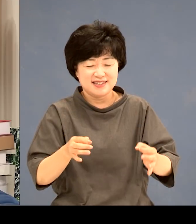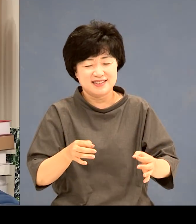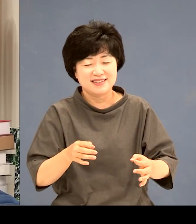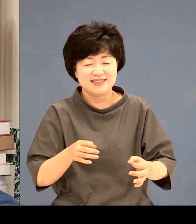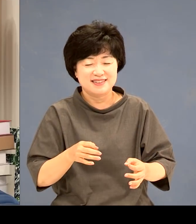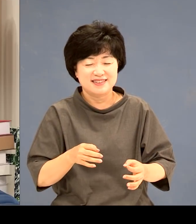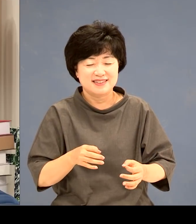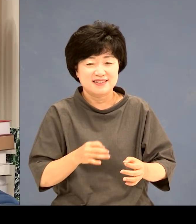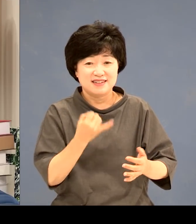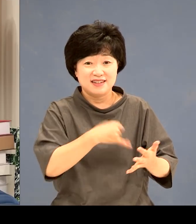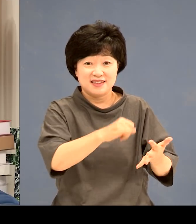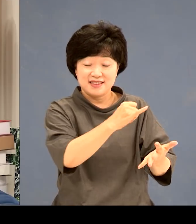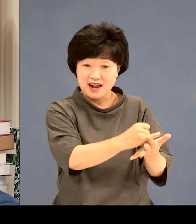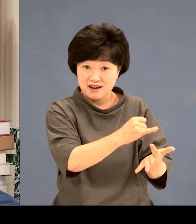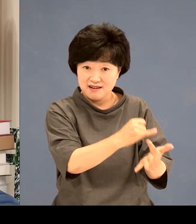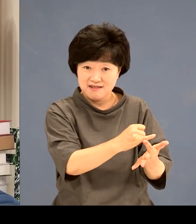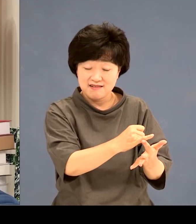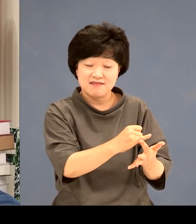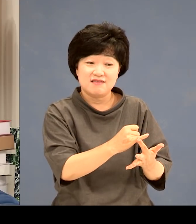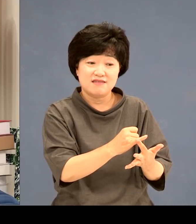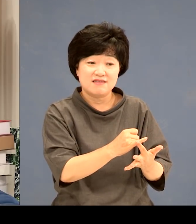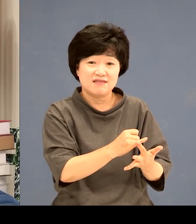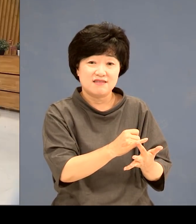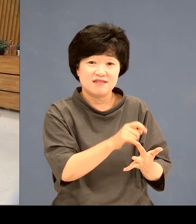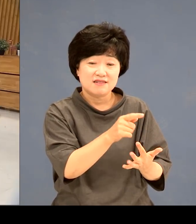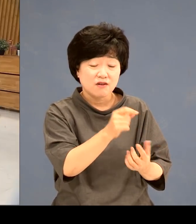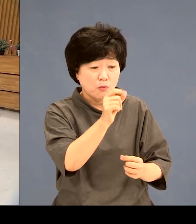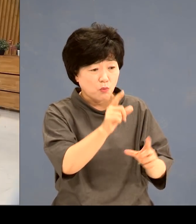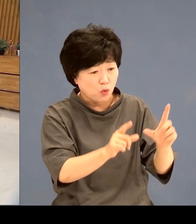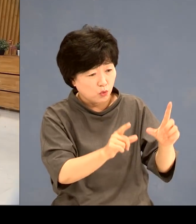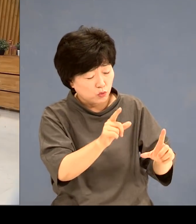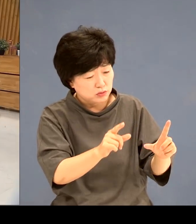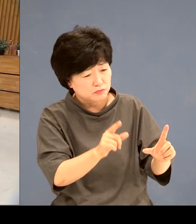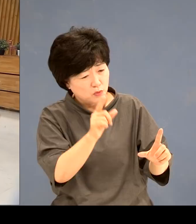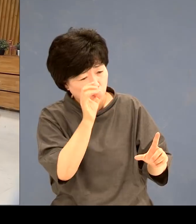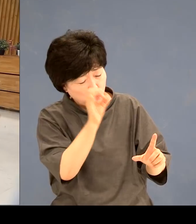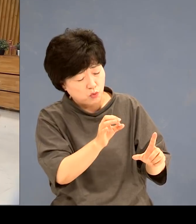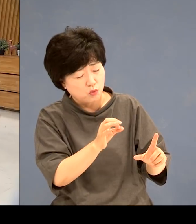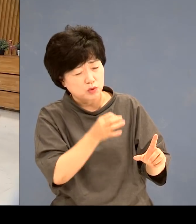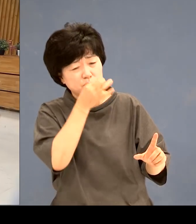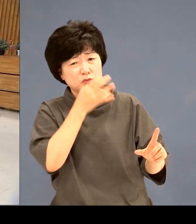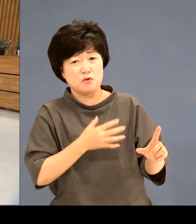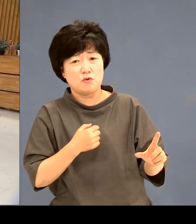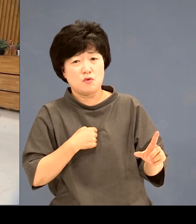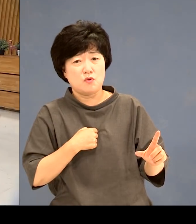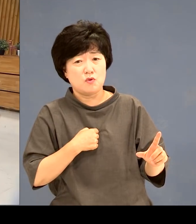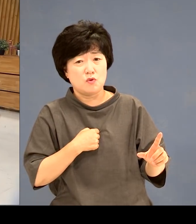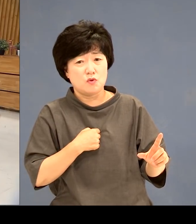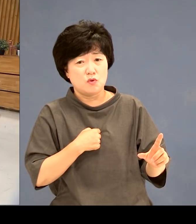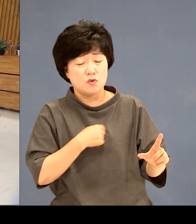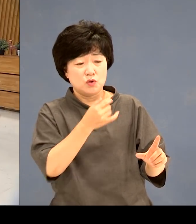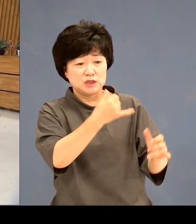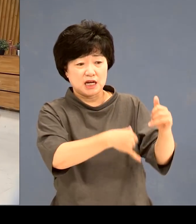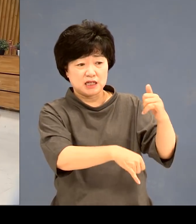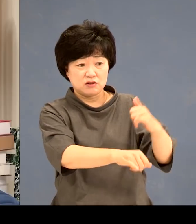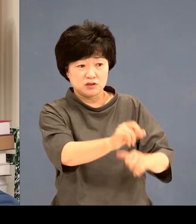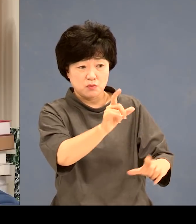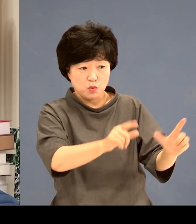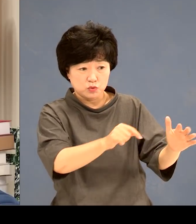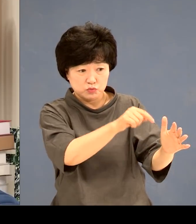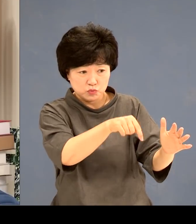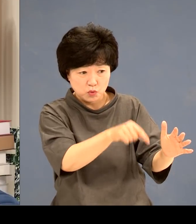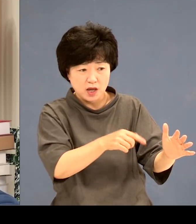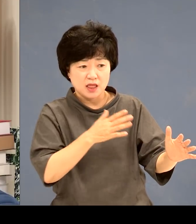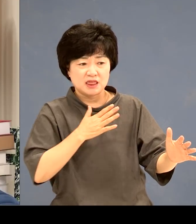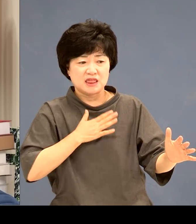이렇게 한마디 하면 저가 이제 또 마음이 상하니까 저희 딸에게 또 이렇게 한마디 하고 한마디 밥상 계속. 들어 없고 막